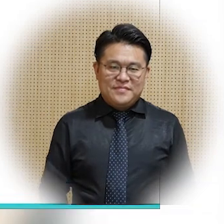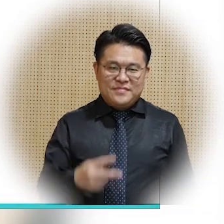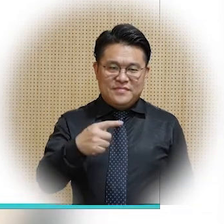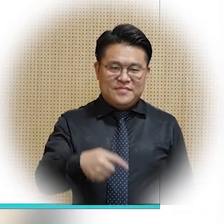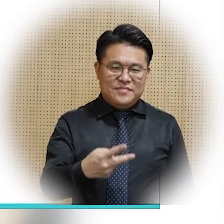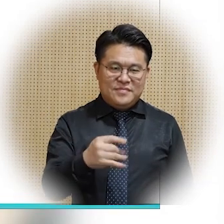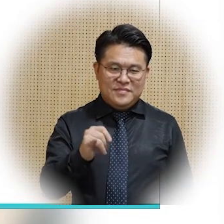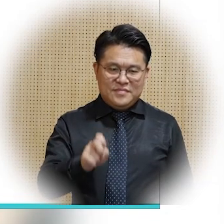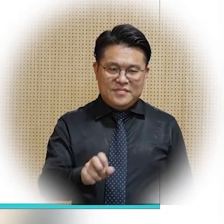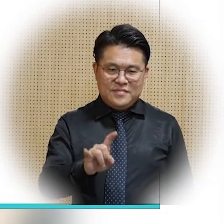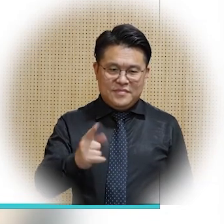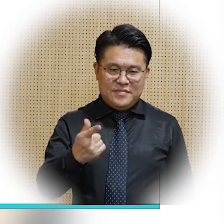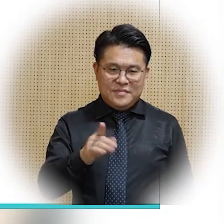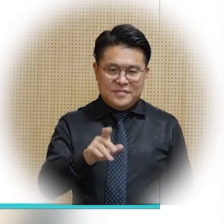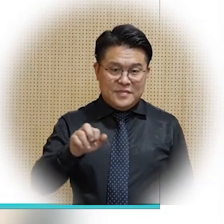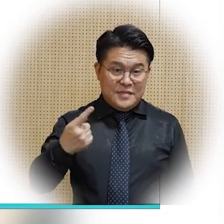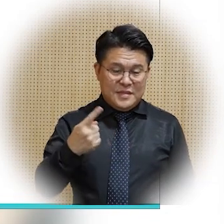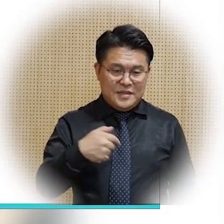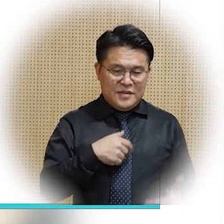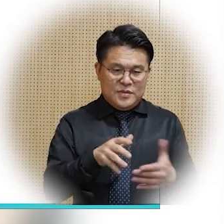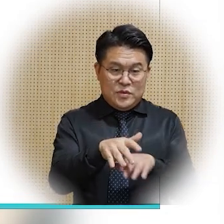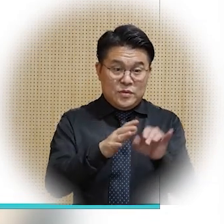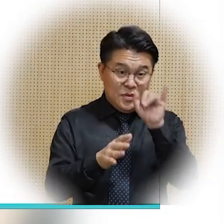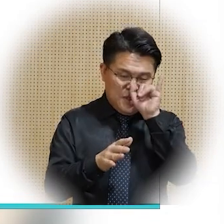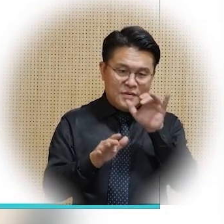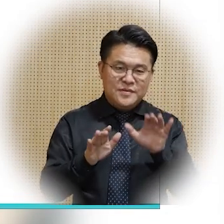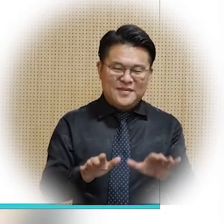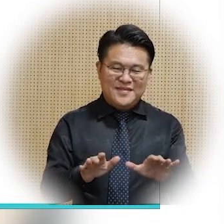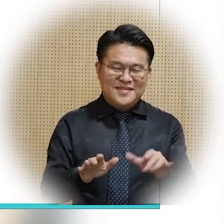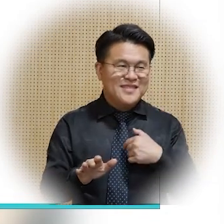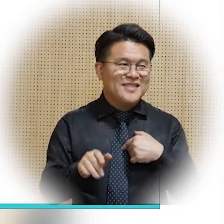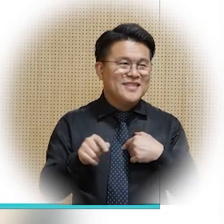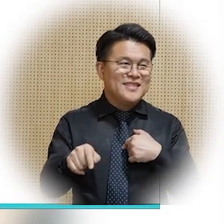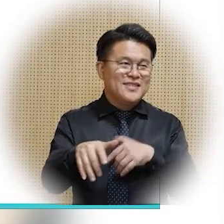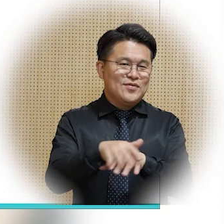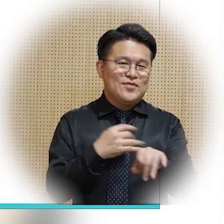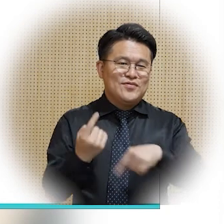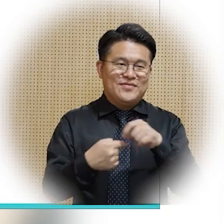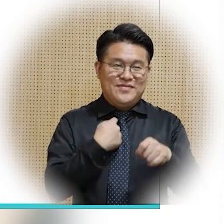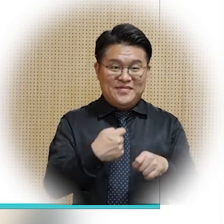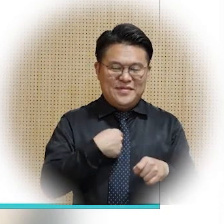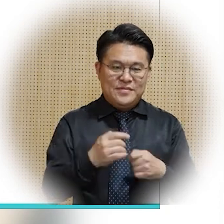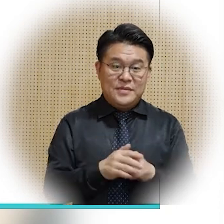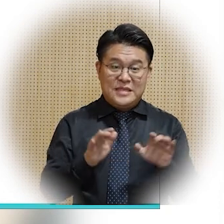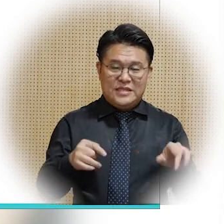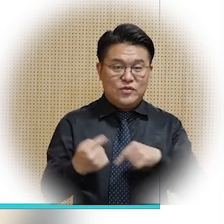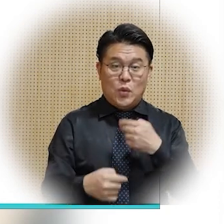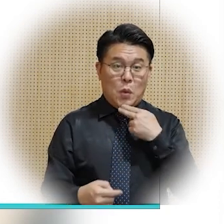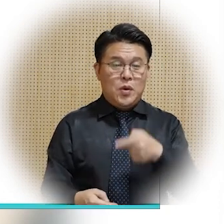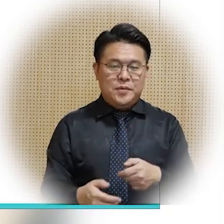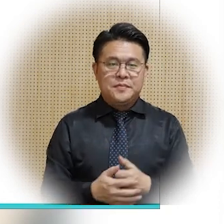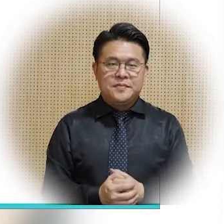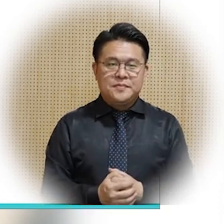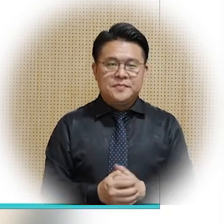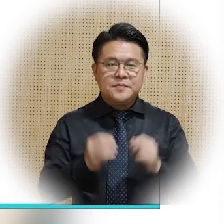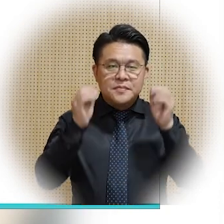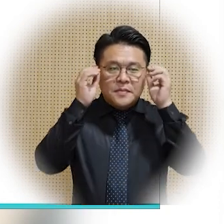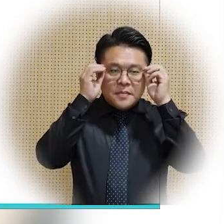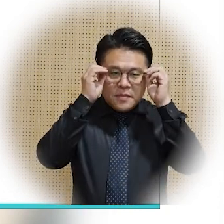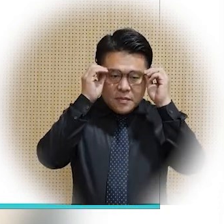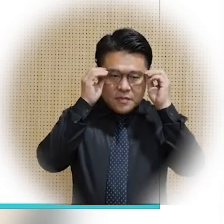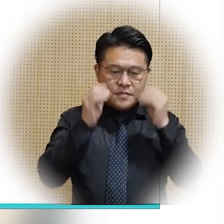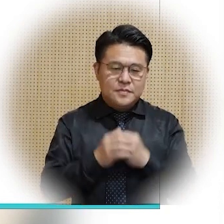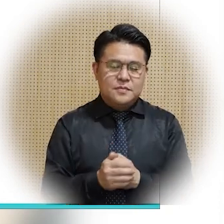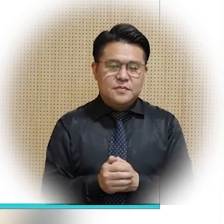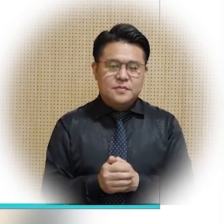합니다. 드림앤바이크라는 협동조합이 있었는데, 사실 제가 이제 이 협동조합을 운영을 했었어요. 지금은 이제